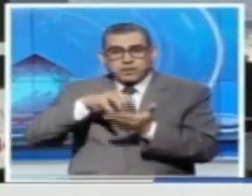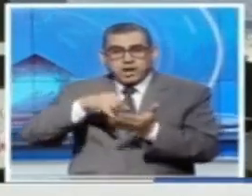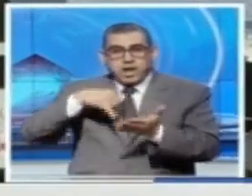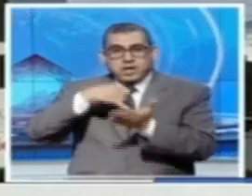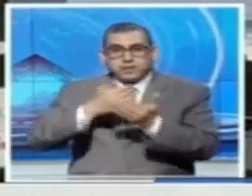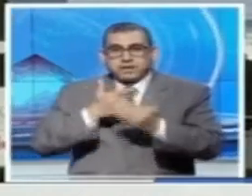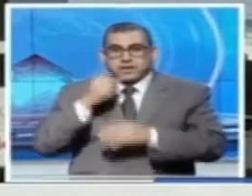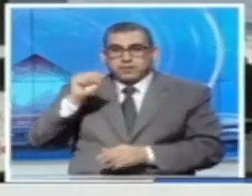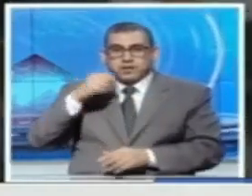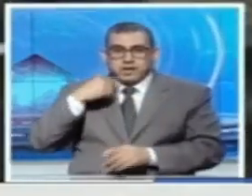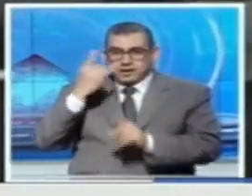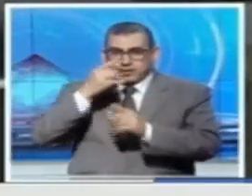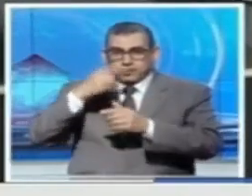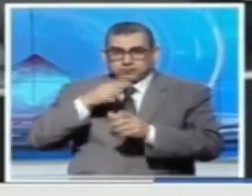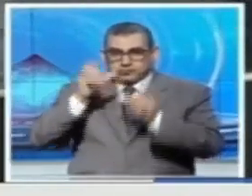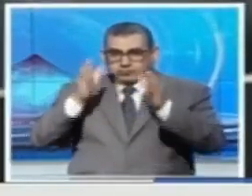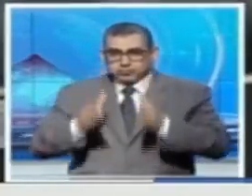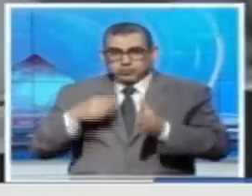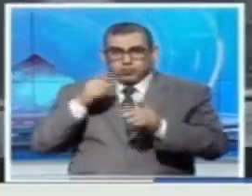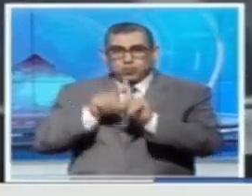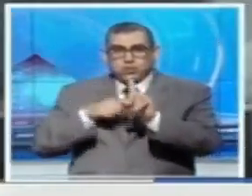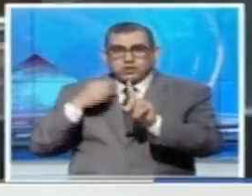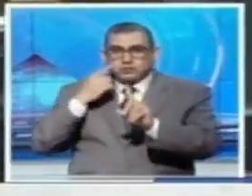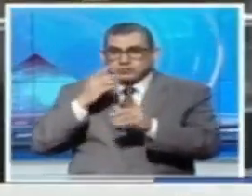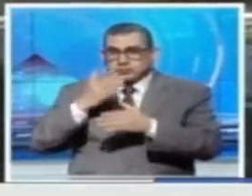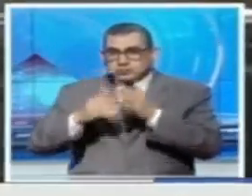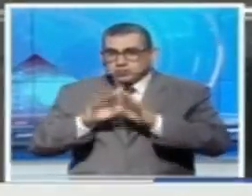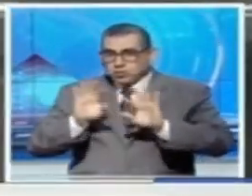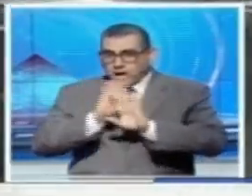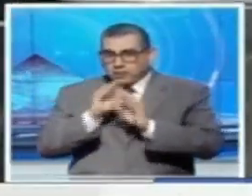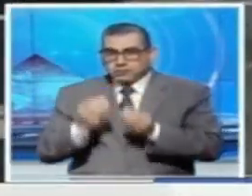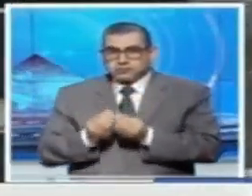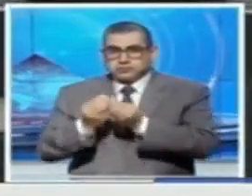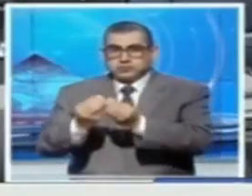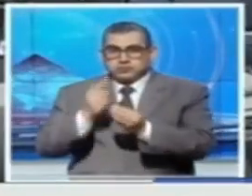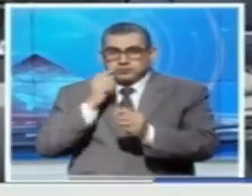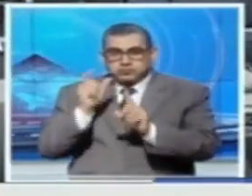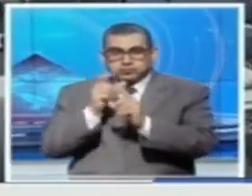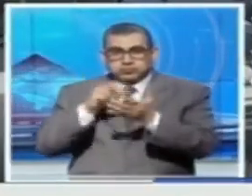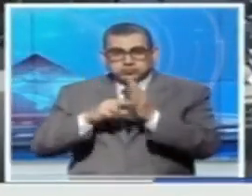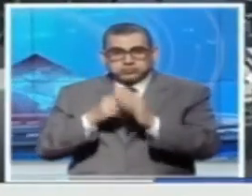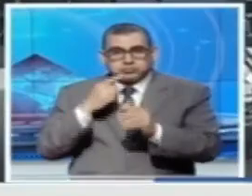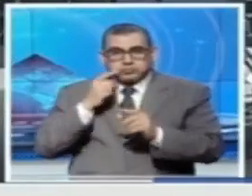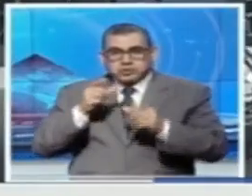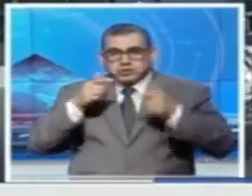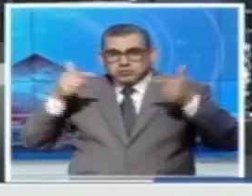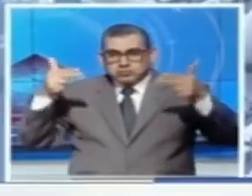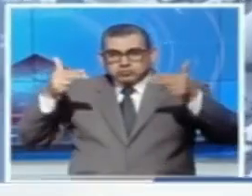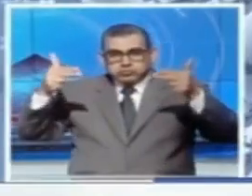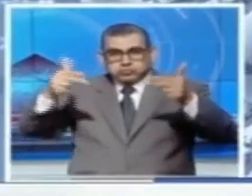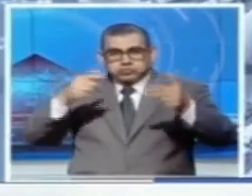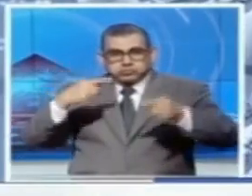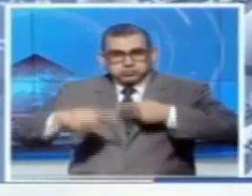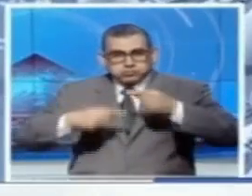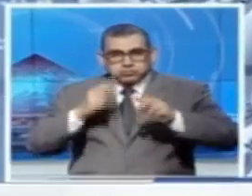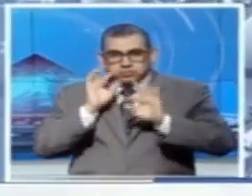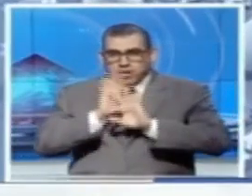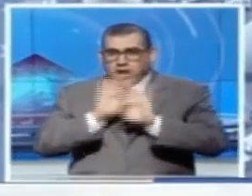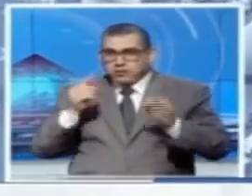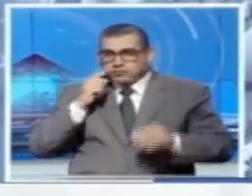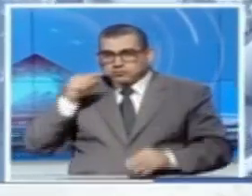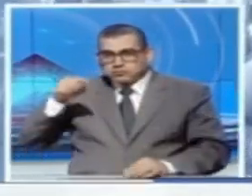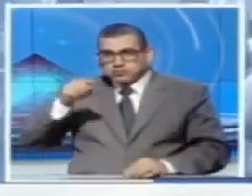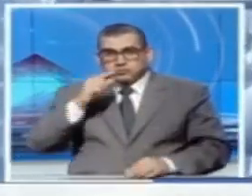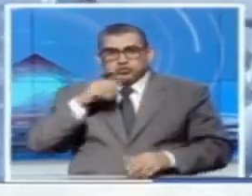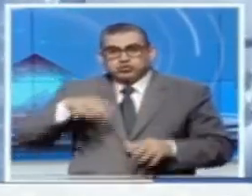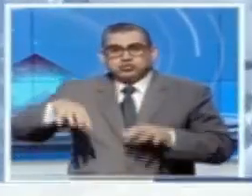الإدارية تمهيدا لتسليمه وبدء تشغيله. أنظمة متابعة وتحكم وكاميرات ترصد وتتابع جميع الأحداث